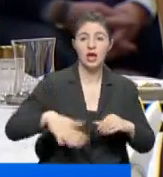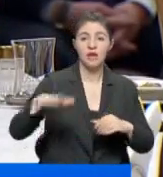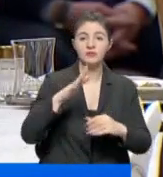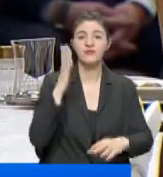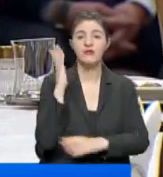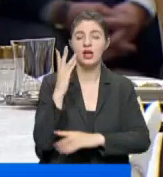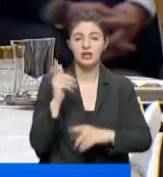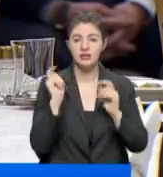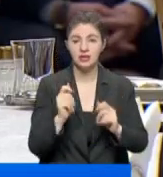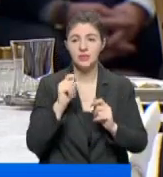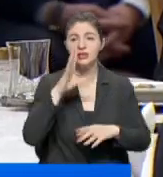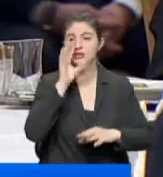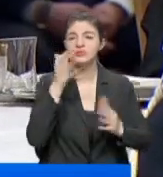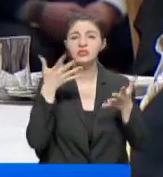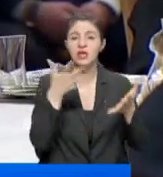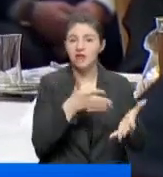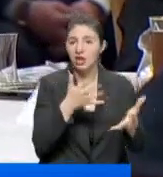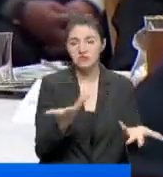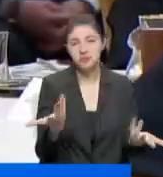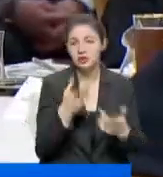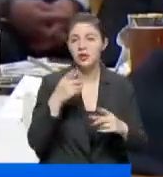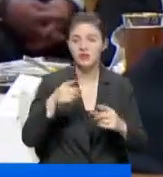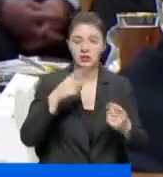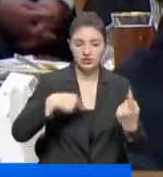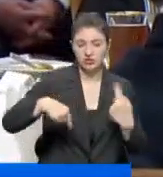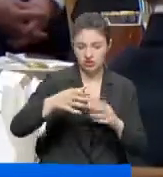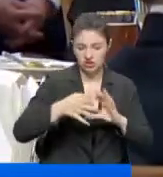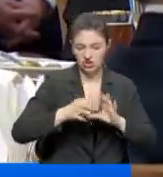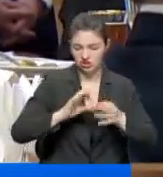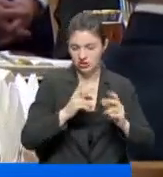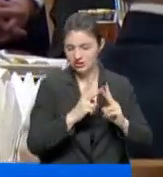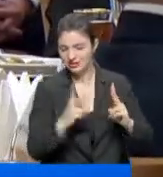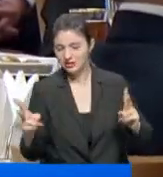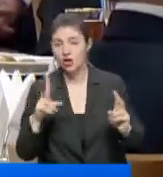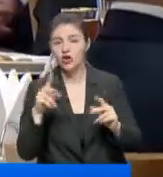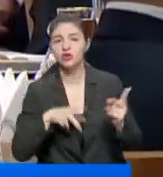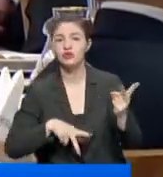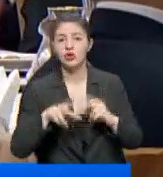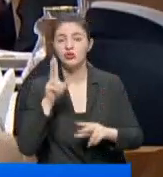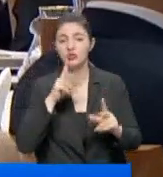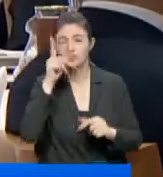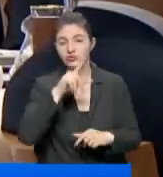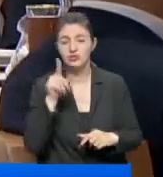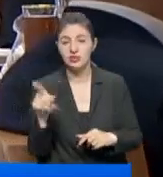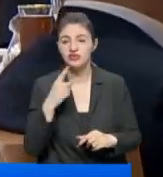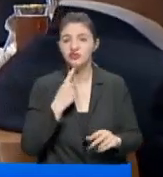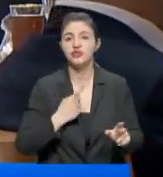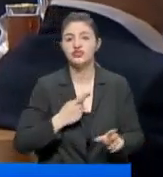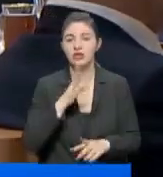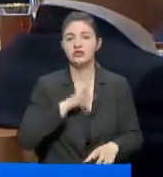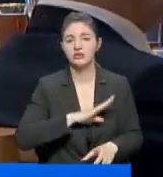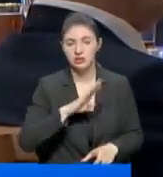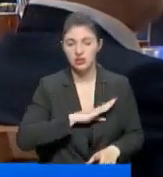faaliyet gösteren kimi tedarik ve perakende zincirlerinin yöntemlerinden kaynaklanan şikayetleri